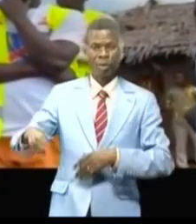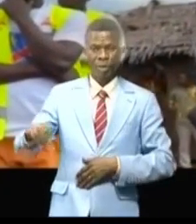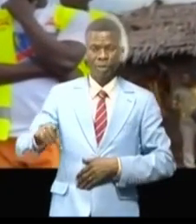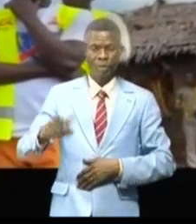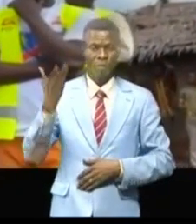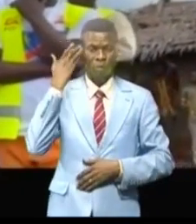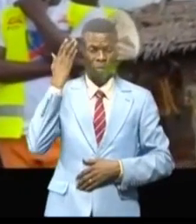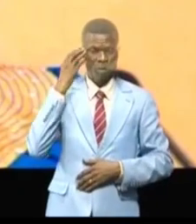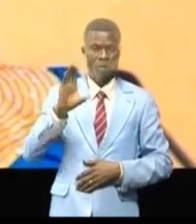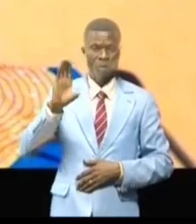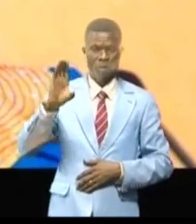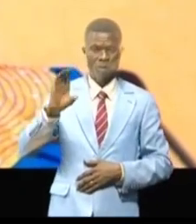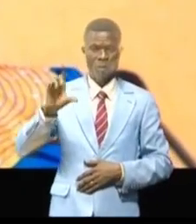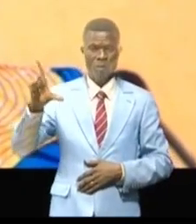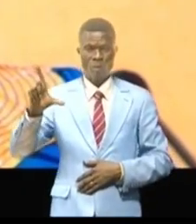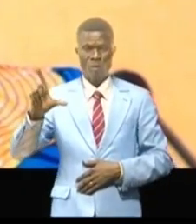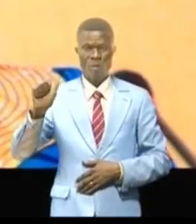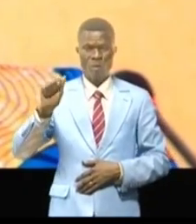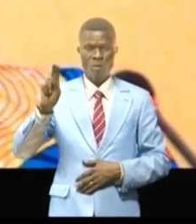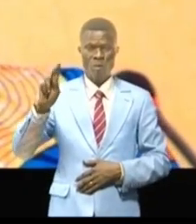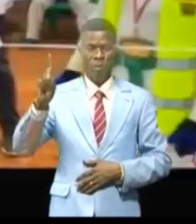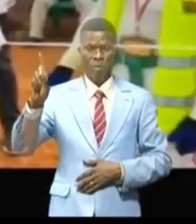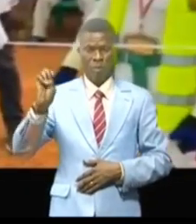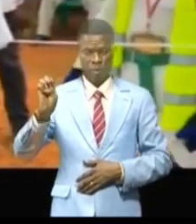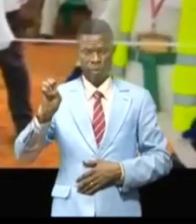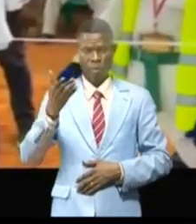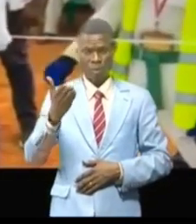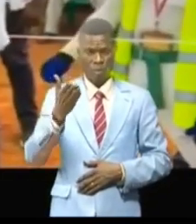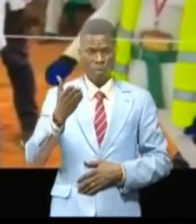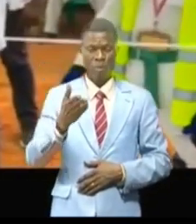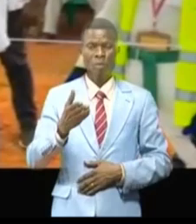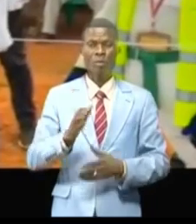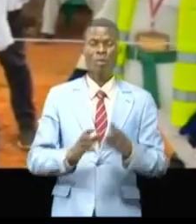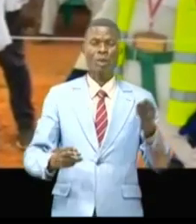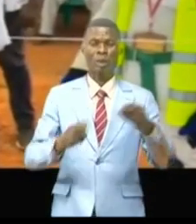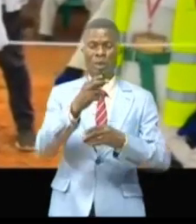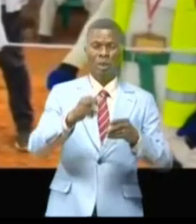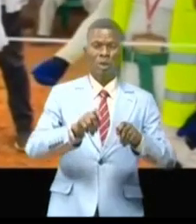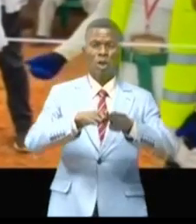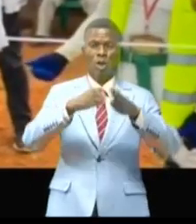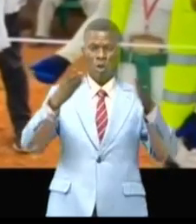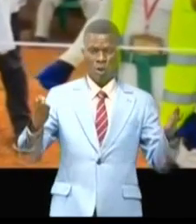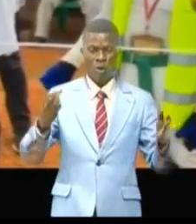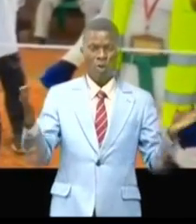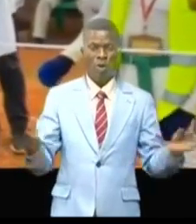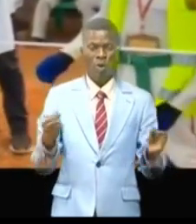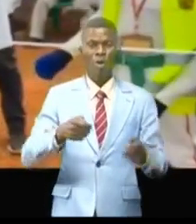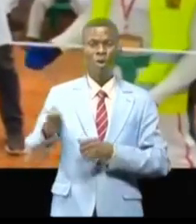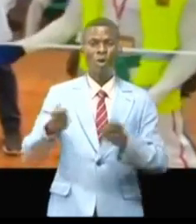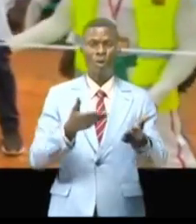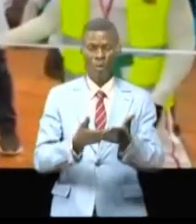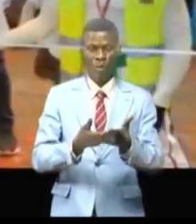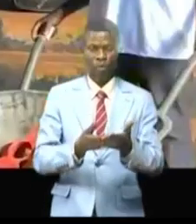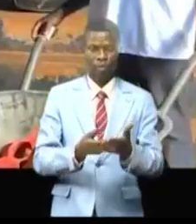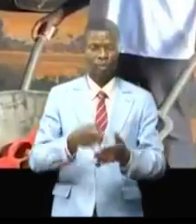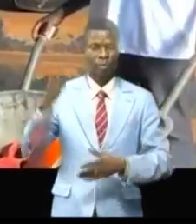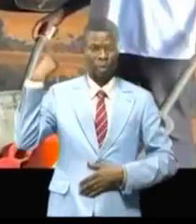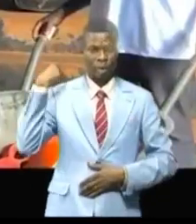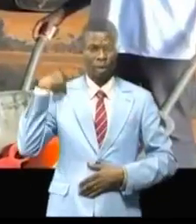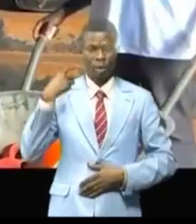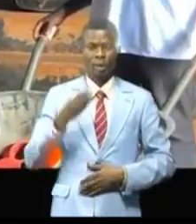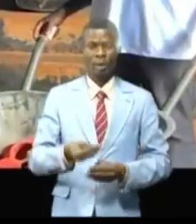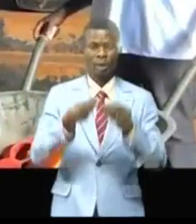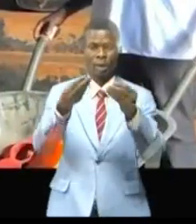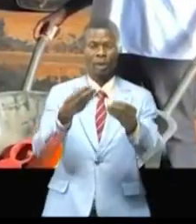Claude Inipaïvoudou, auprès de la Fondation Carole Aguito. Après la coupure du ruban inaugural de ce marché, l'élu du peuple a remis